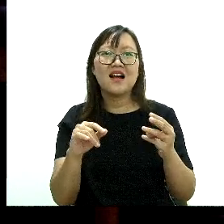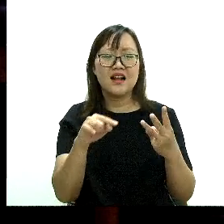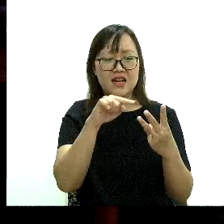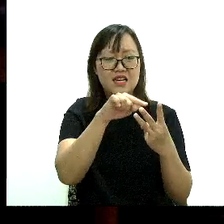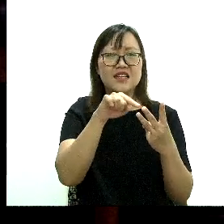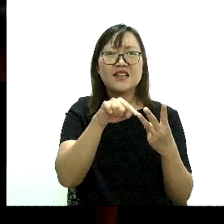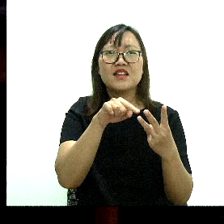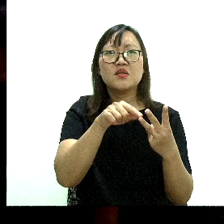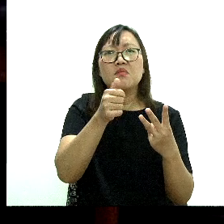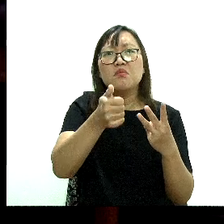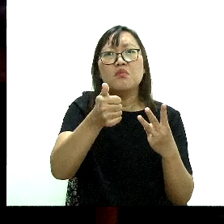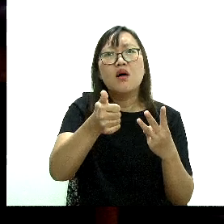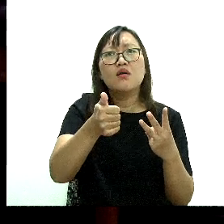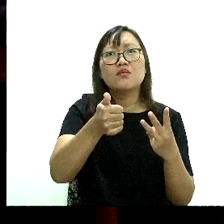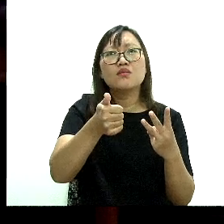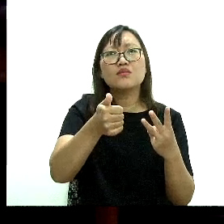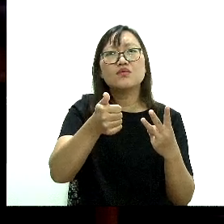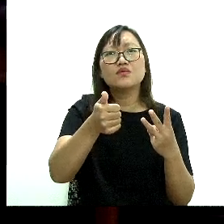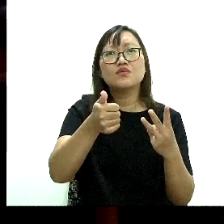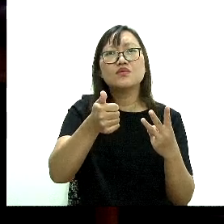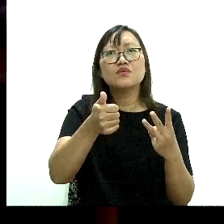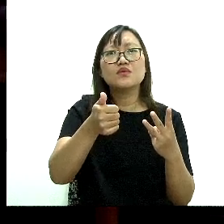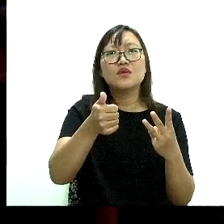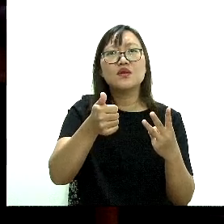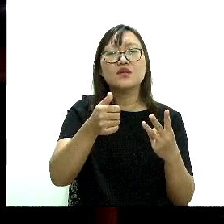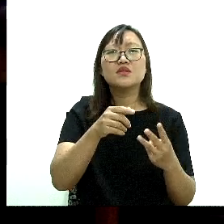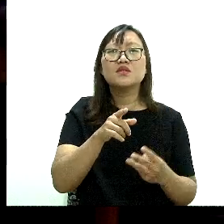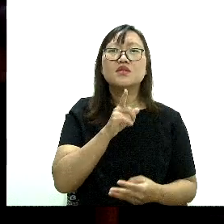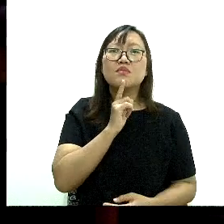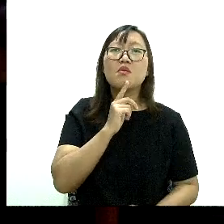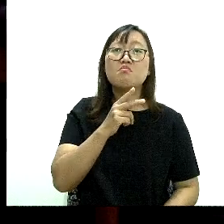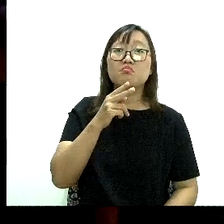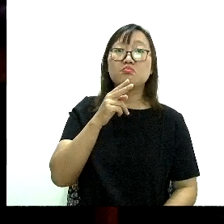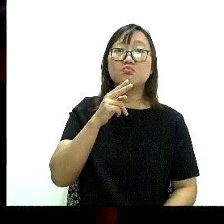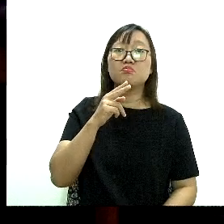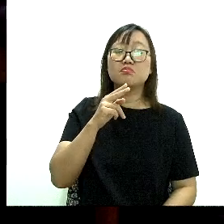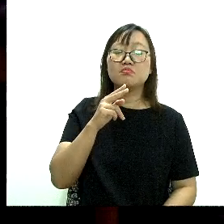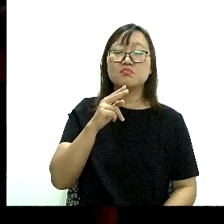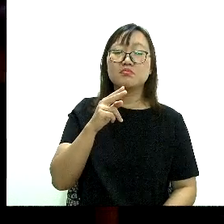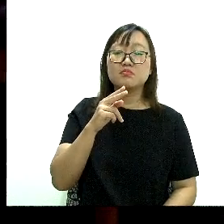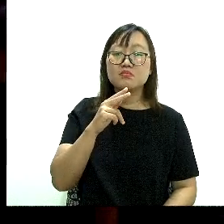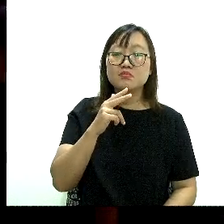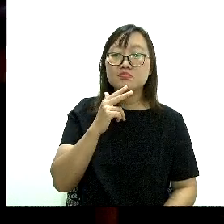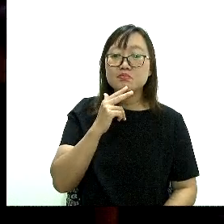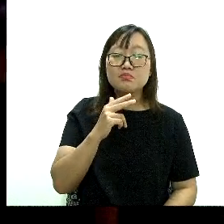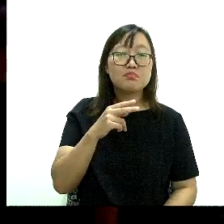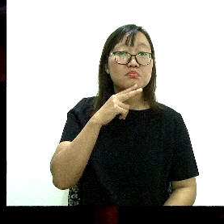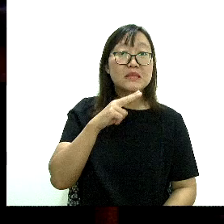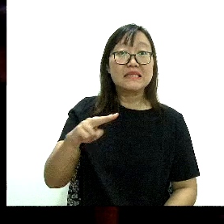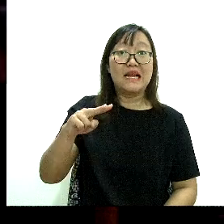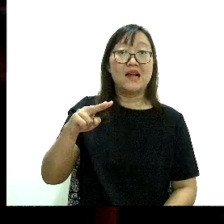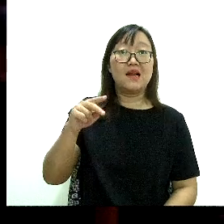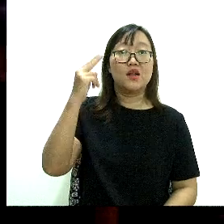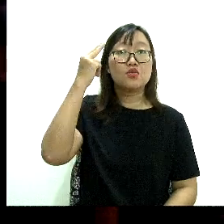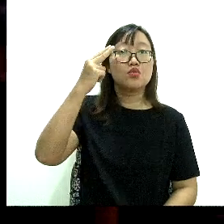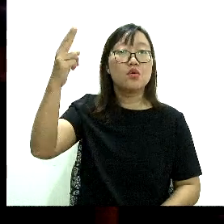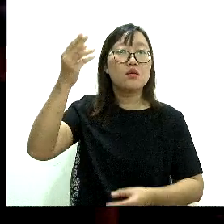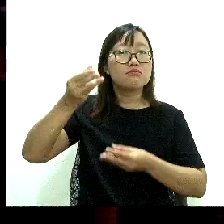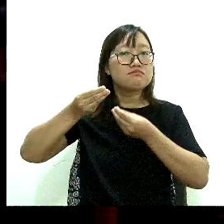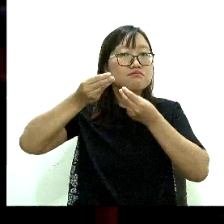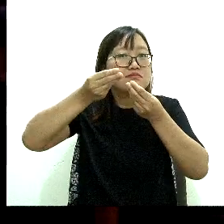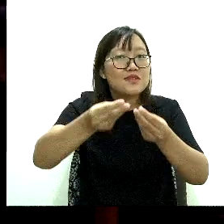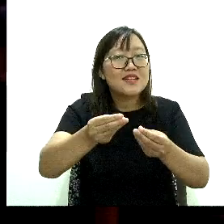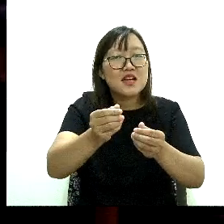saya dapatkan, tetapi yakin bahwa Allah tidak ingkar janji, Allah akan memberi apa yang pantas